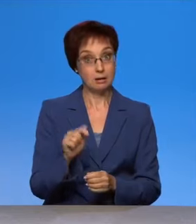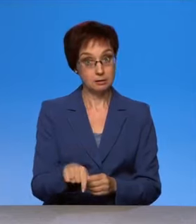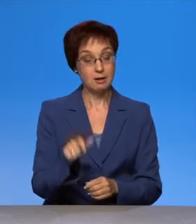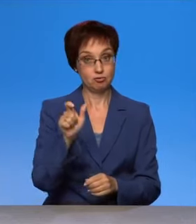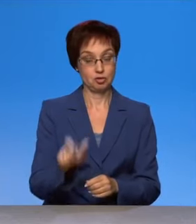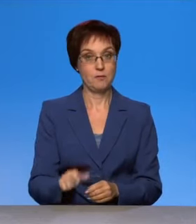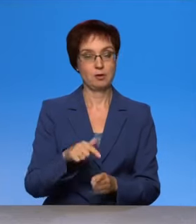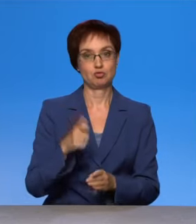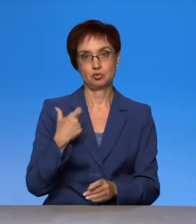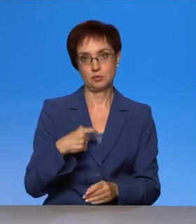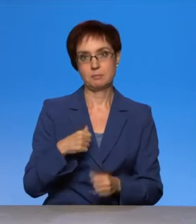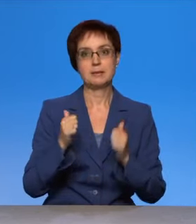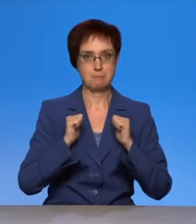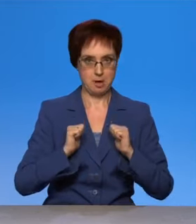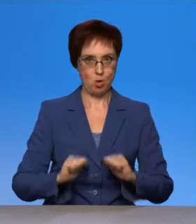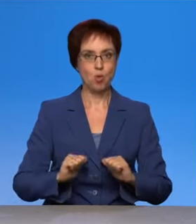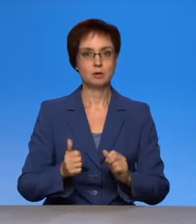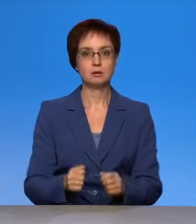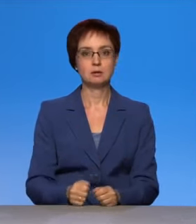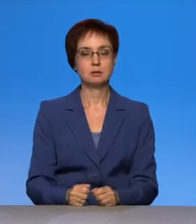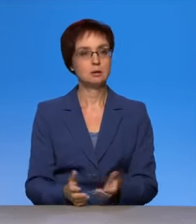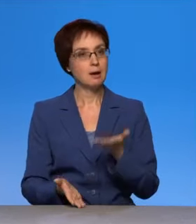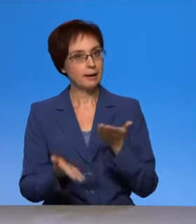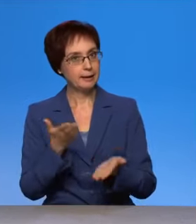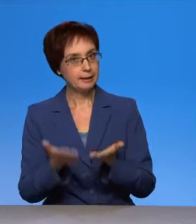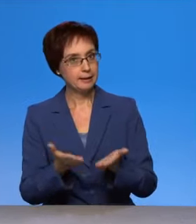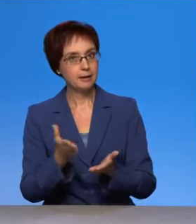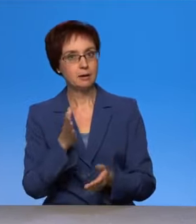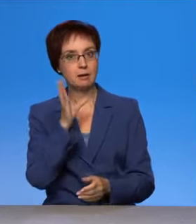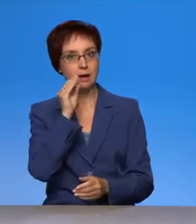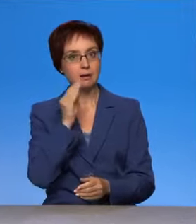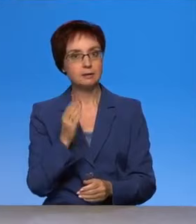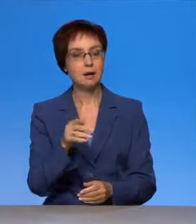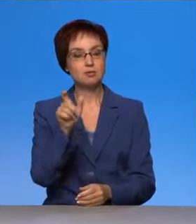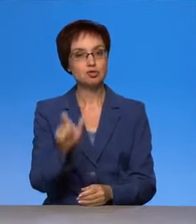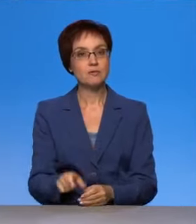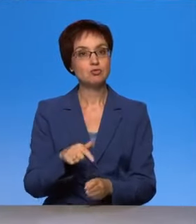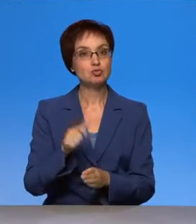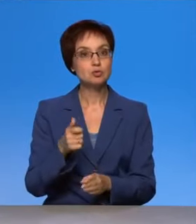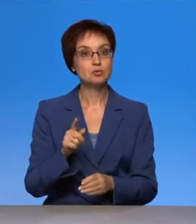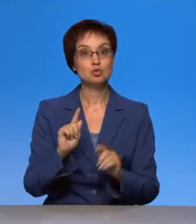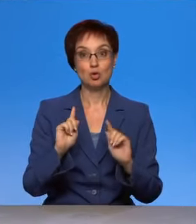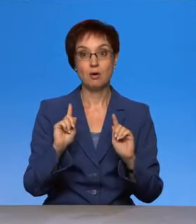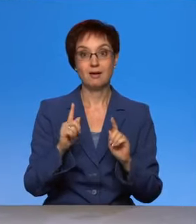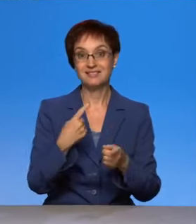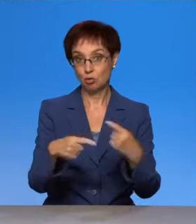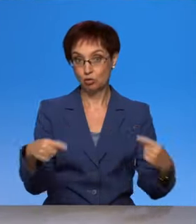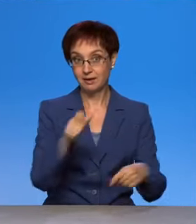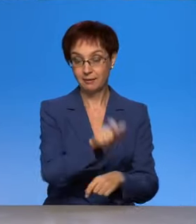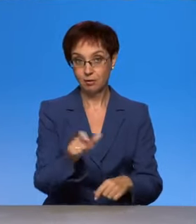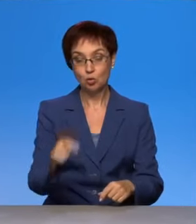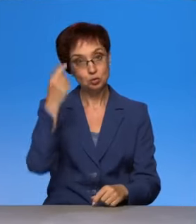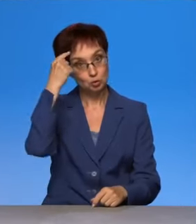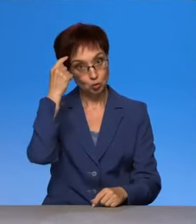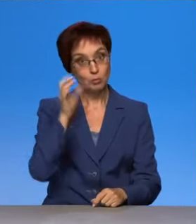спокойным. Вот. Ну, или когда он чувствует, что окружающие думают о других, наверное, вот так еще. Здесь не только о своем вот,